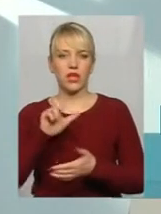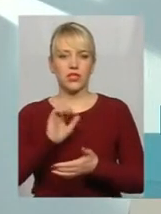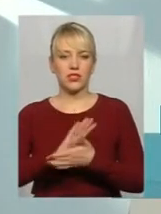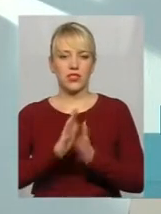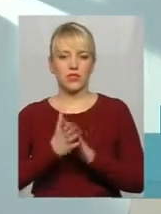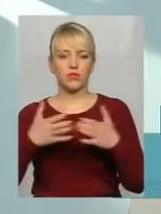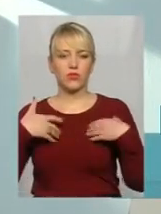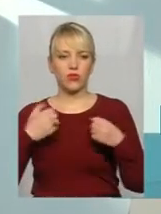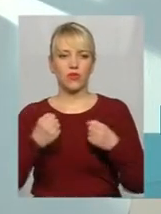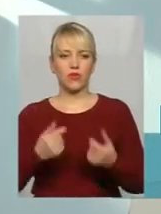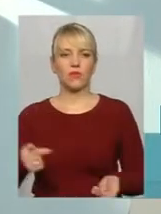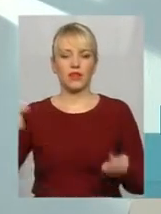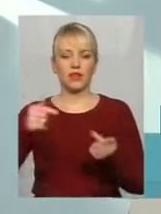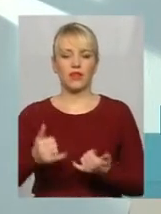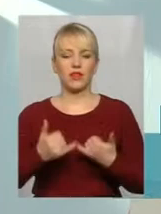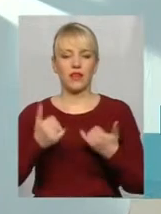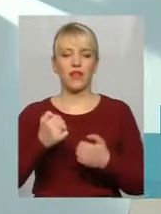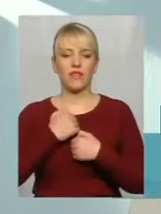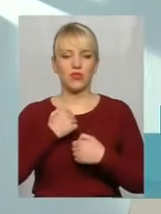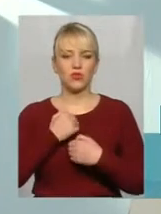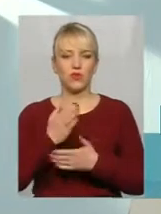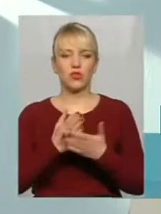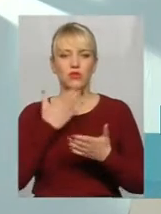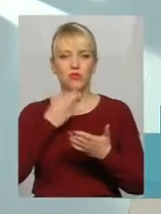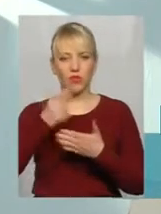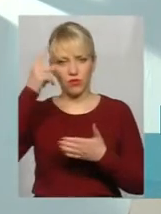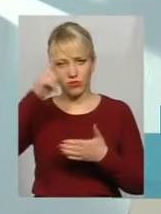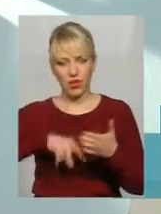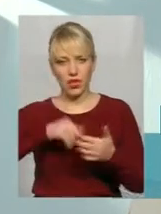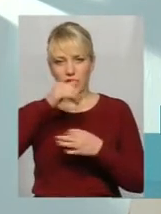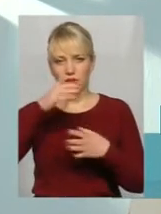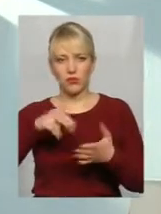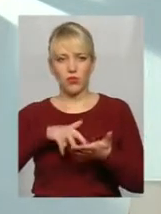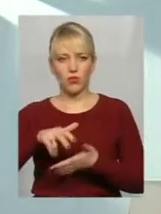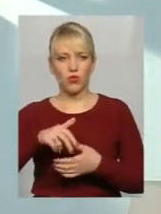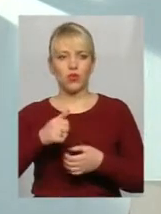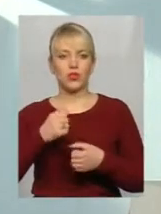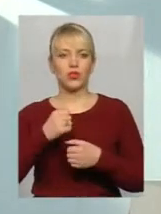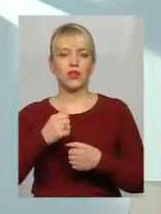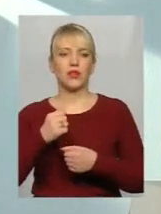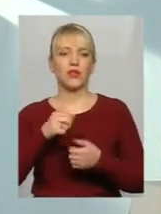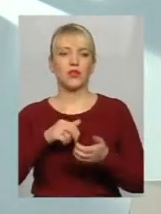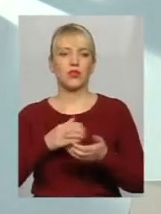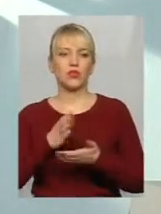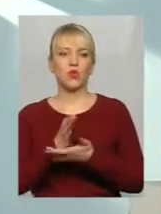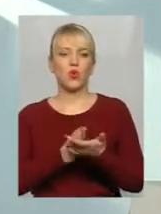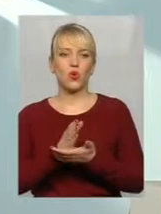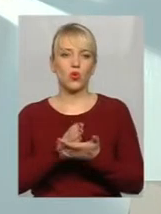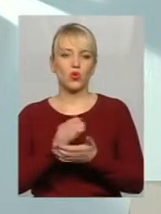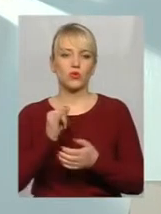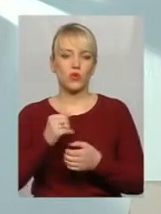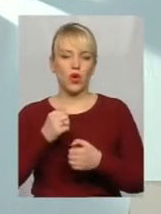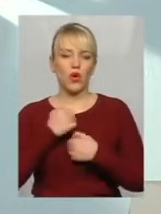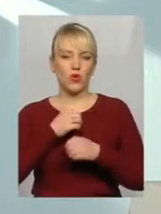здоров'я придатні для військової служби, але за своїми віросповіданням не можуть проходити службу в Збройних силах України.